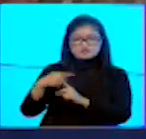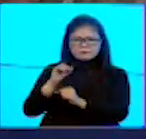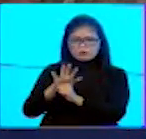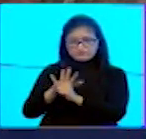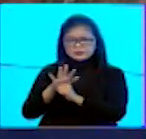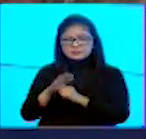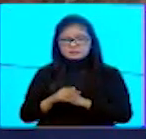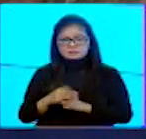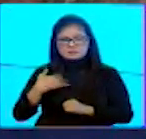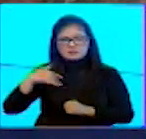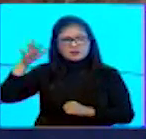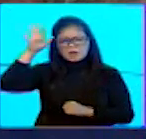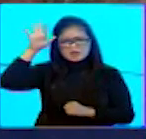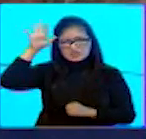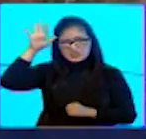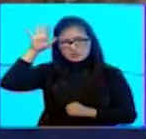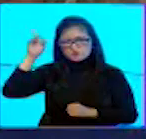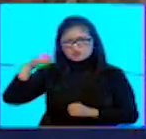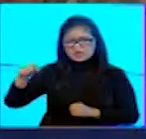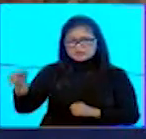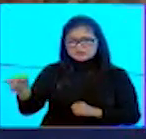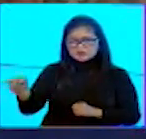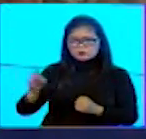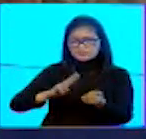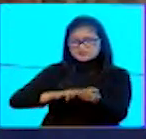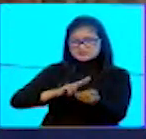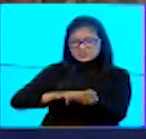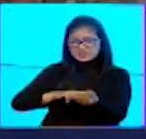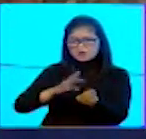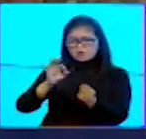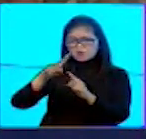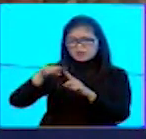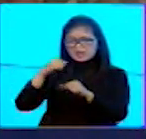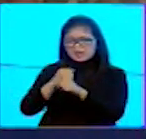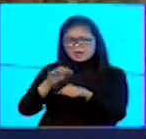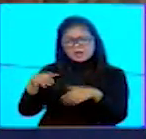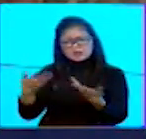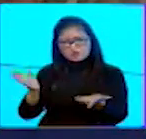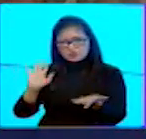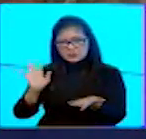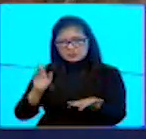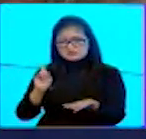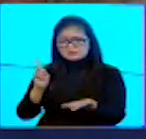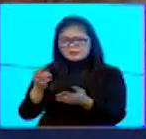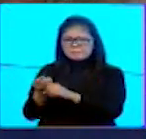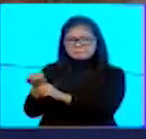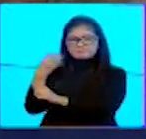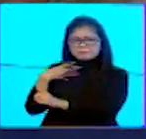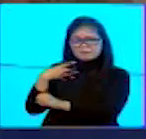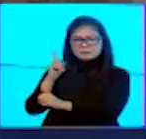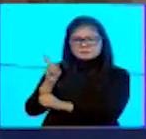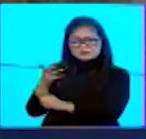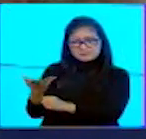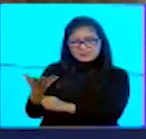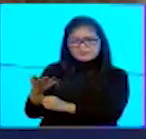itu OTG atau tidak, maka menular. Kenapa terjadi penularan? Mungkin saja APD yang digunakan pada saat ini teman-teman